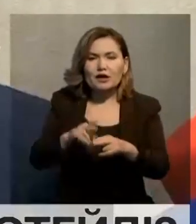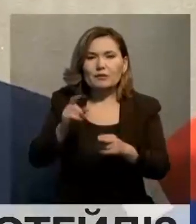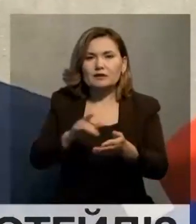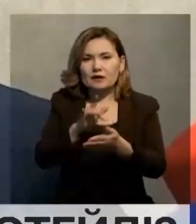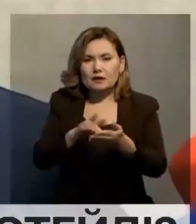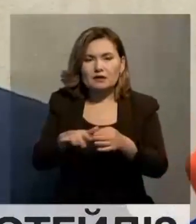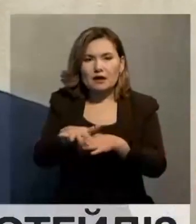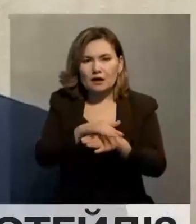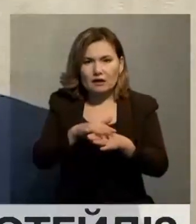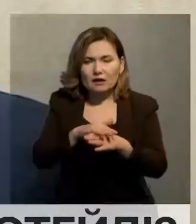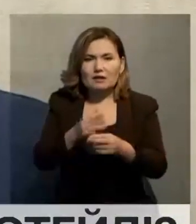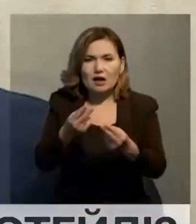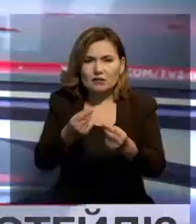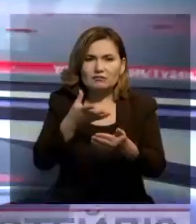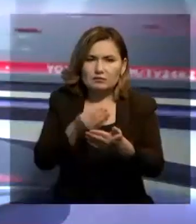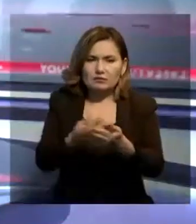керек.